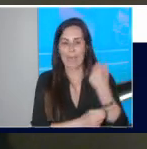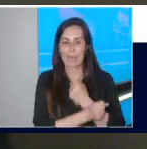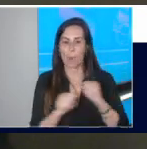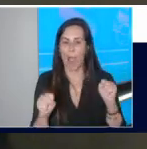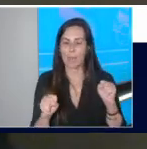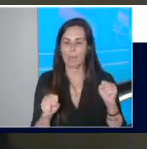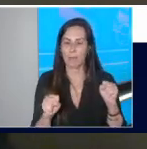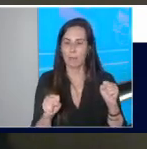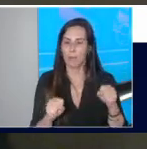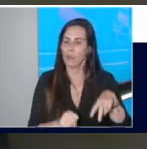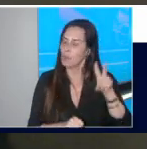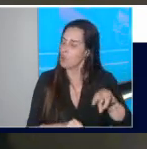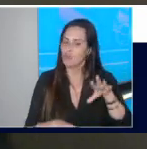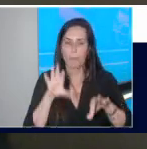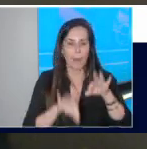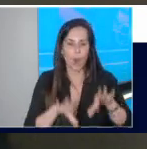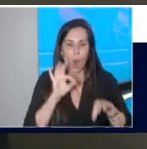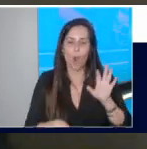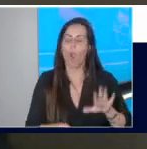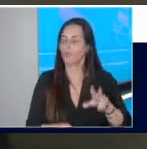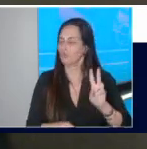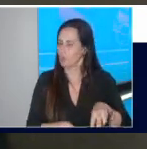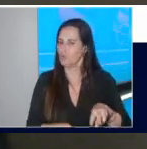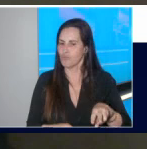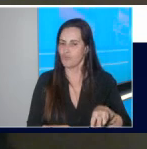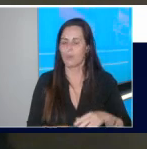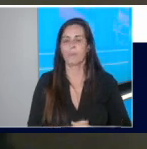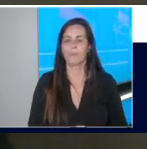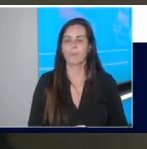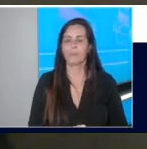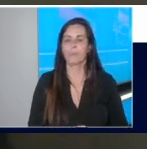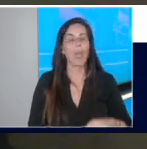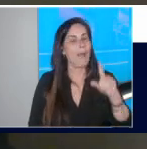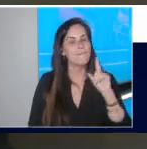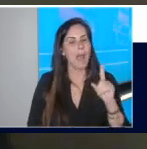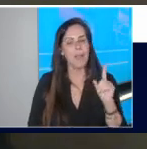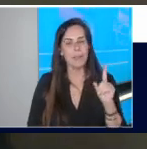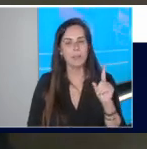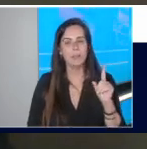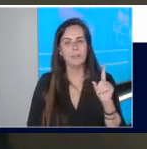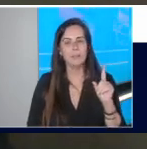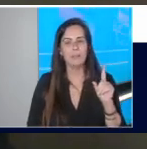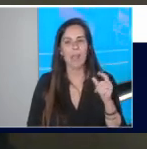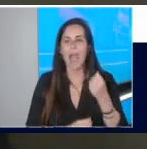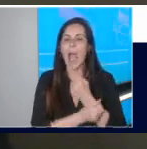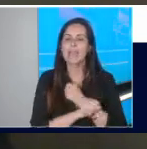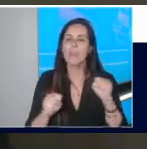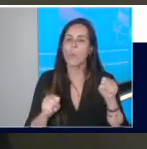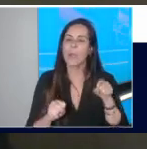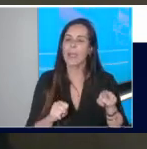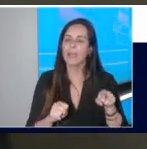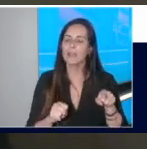דמוקרטית, יש לה בחירות, אזורי בחירה וכך הלאה, אבל המערכת הדמוקרטיה הזאת היא מערכת